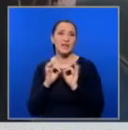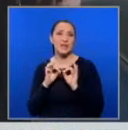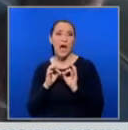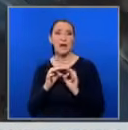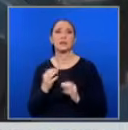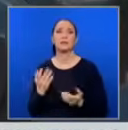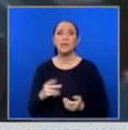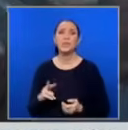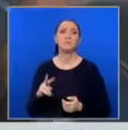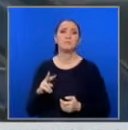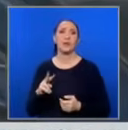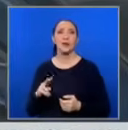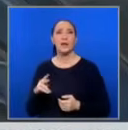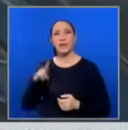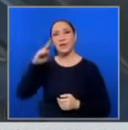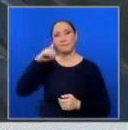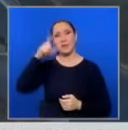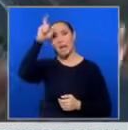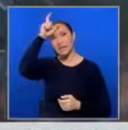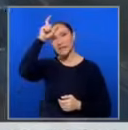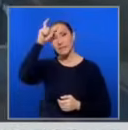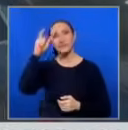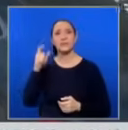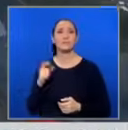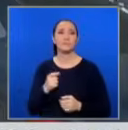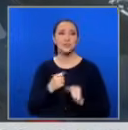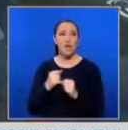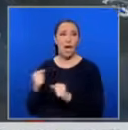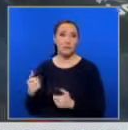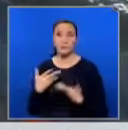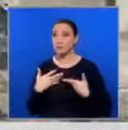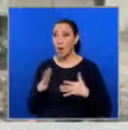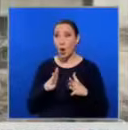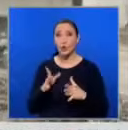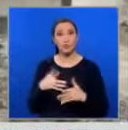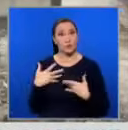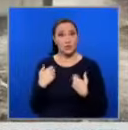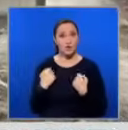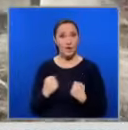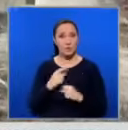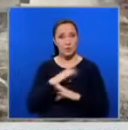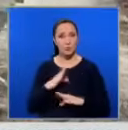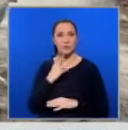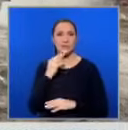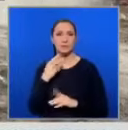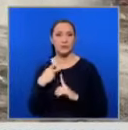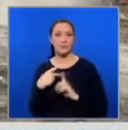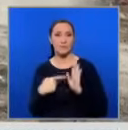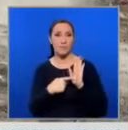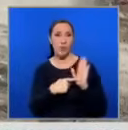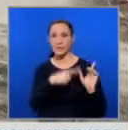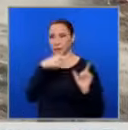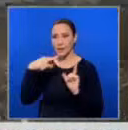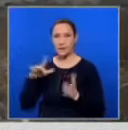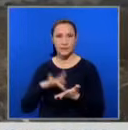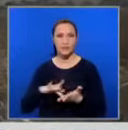сме просто хора, които искат да живеят мирно. Не спират да ни бомбардират. Разрушиха живота ни. Израелска телевизия разпространи кадри от центъра